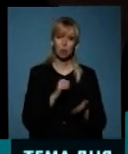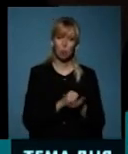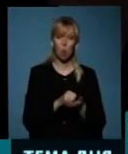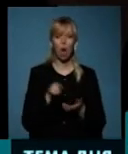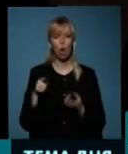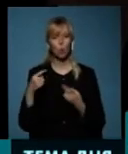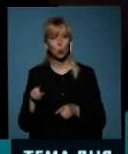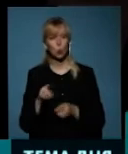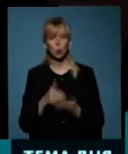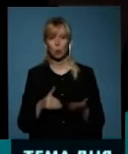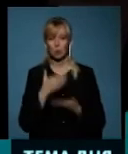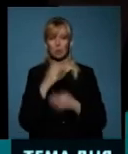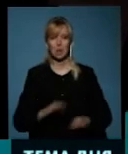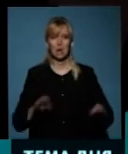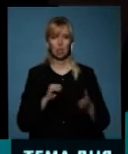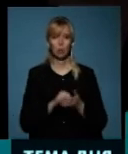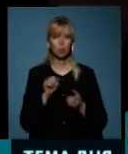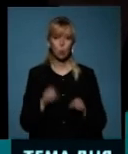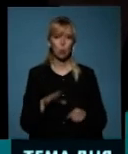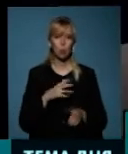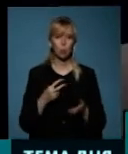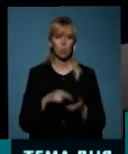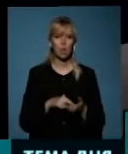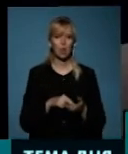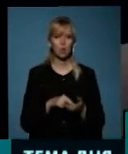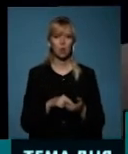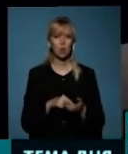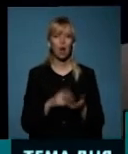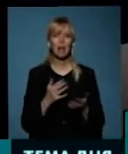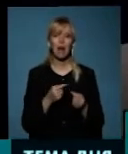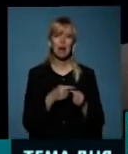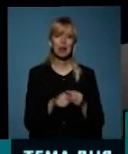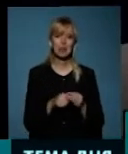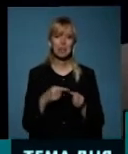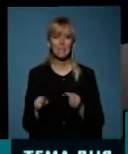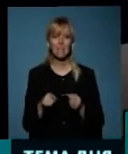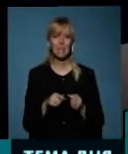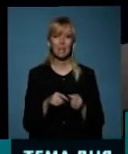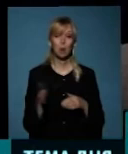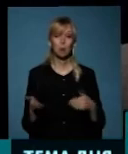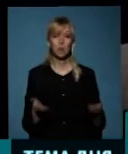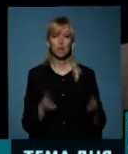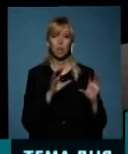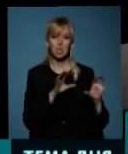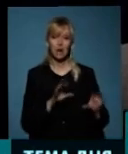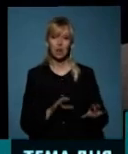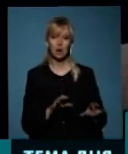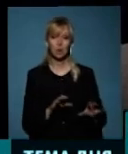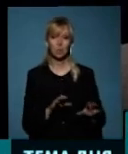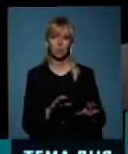зовсім ніяких документів немає. І також він може поставити таблицю. А яка різниця в цій статистиці між легальними перевізниками дивіться, і нелегальними?